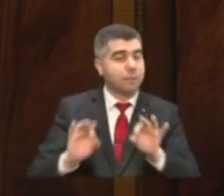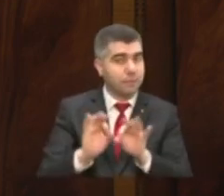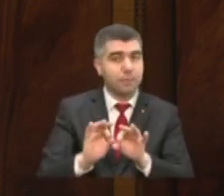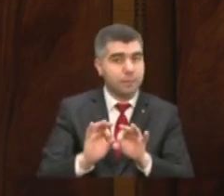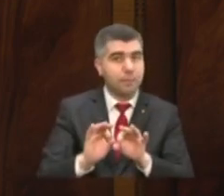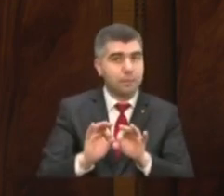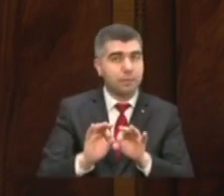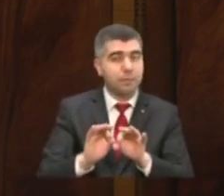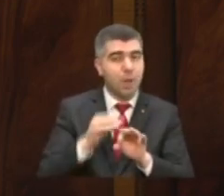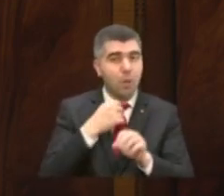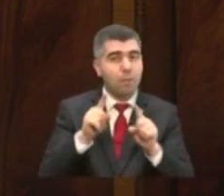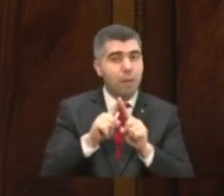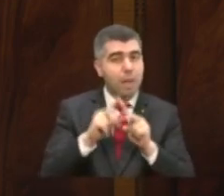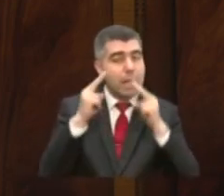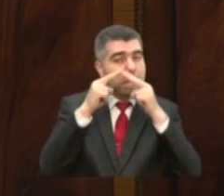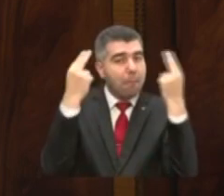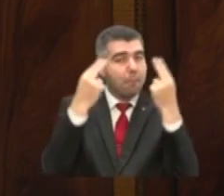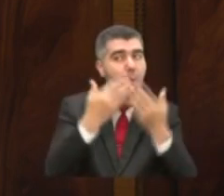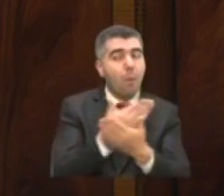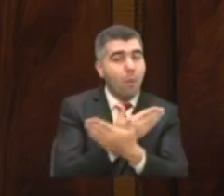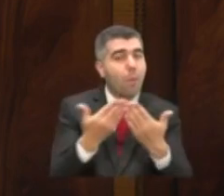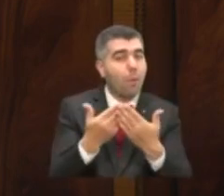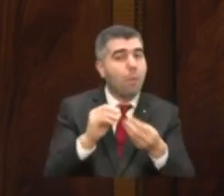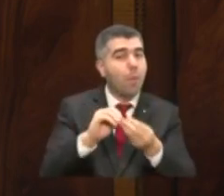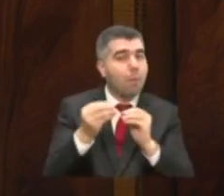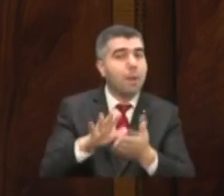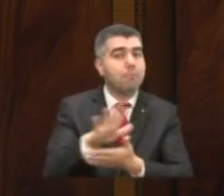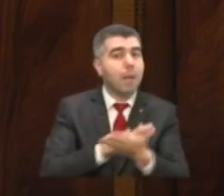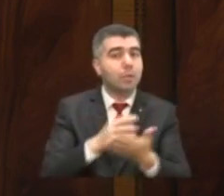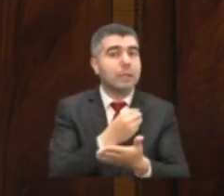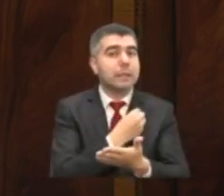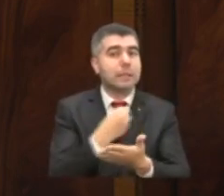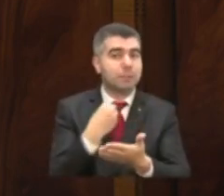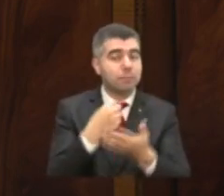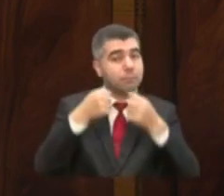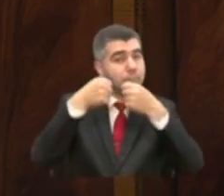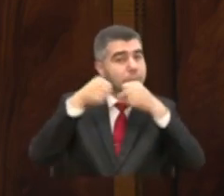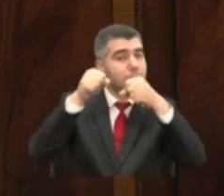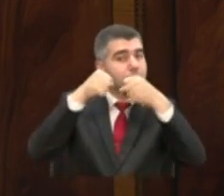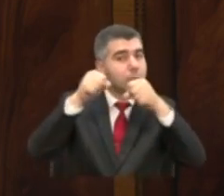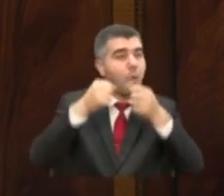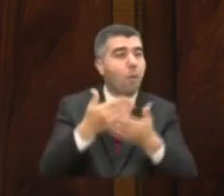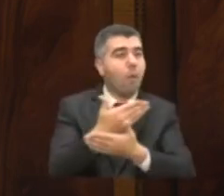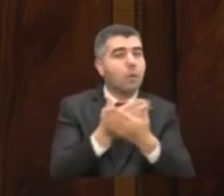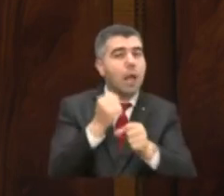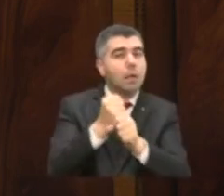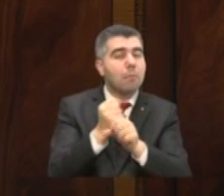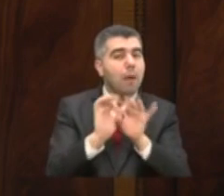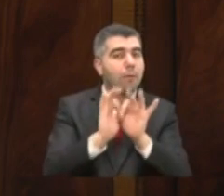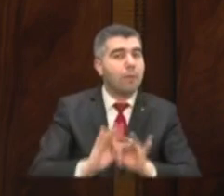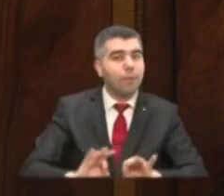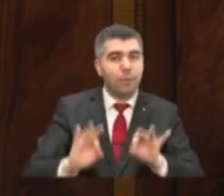يعني غير صحية داخل المؤسسات الصحية، وهذا الشيء تاع الإضرابات مشى حتى القطاع الخاص، وبالتالي يجب أن